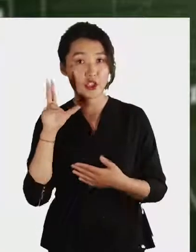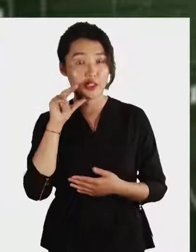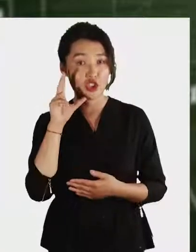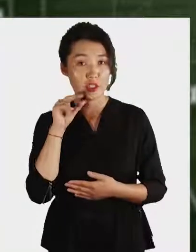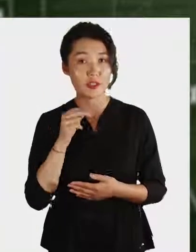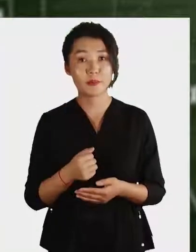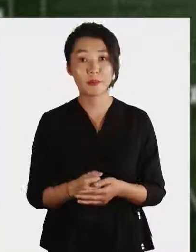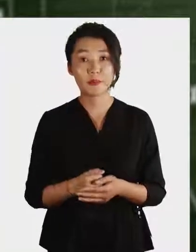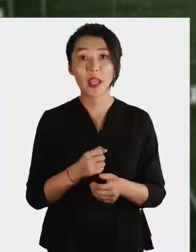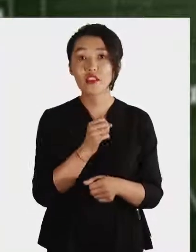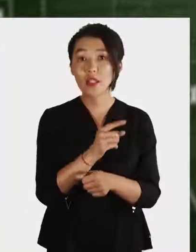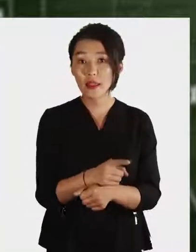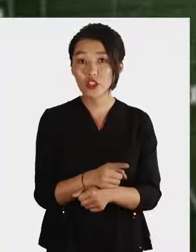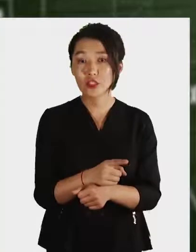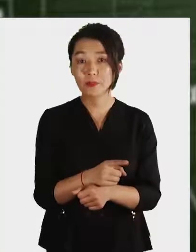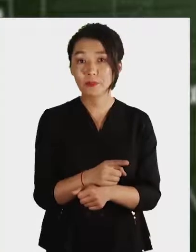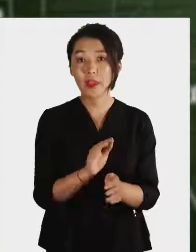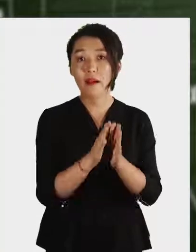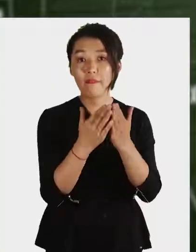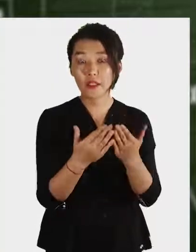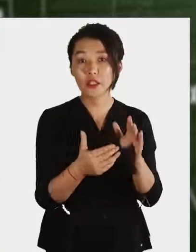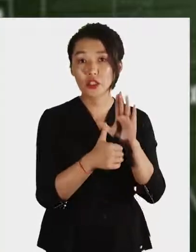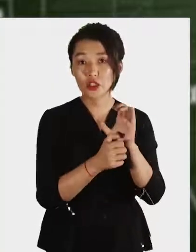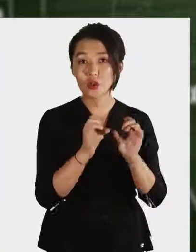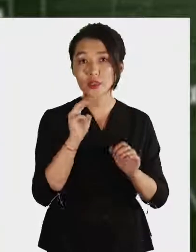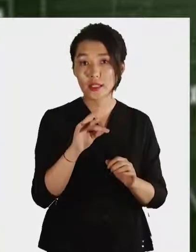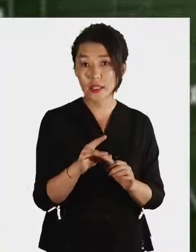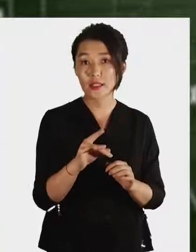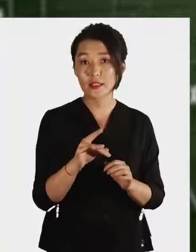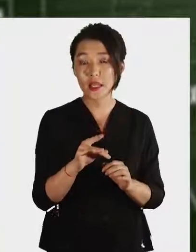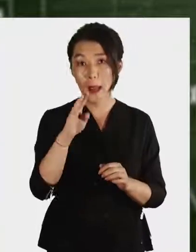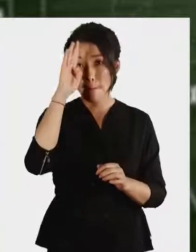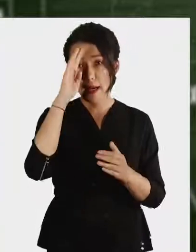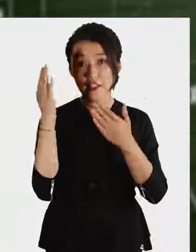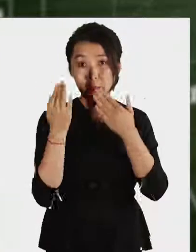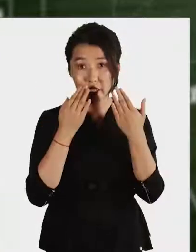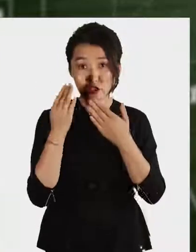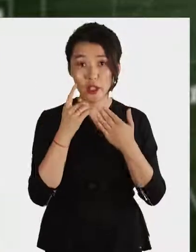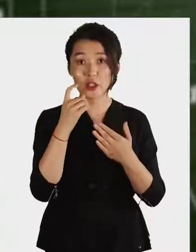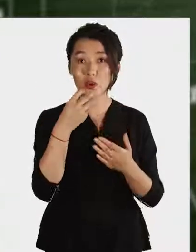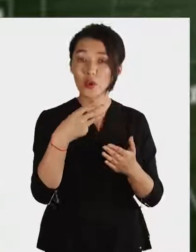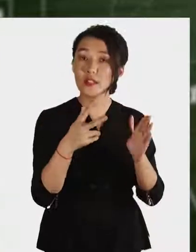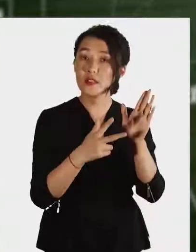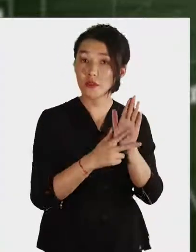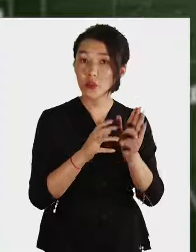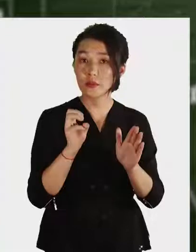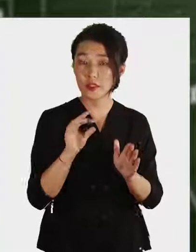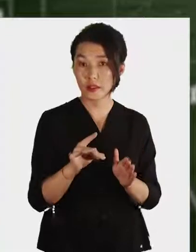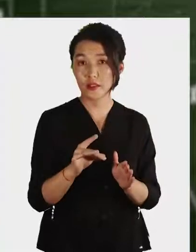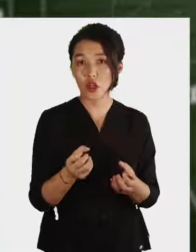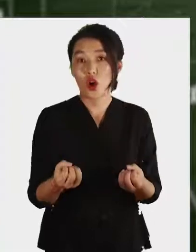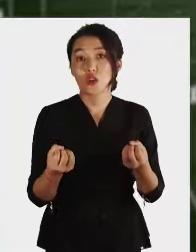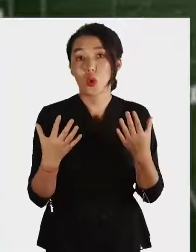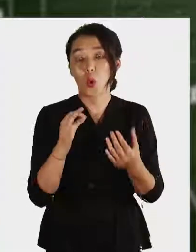чисел. Задача. В книге 600 страниц. Мальчик прочитал 138 страниц.